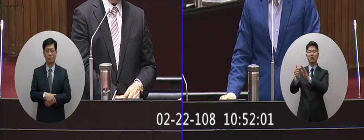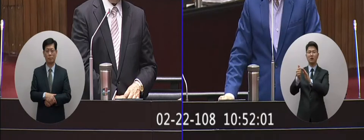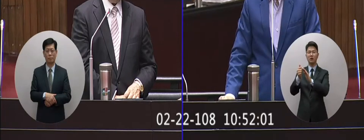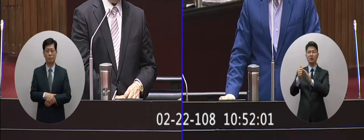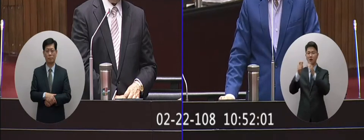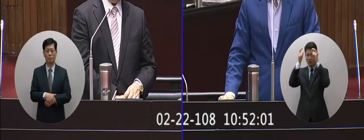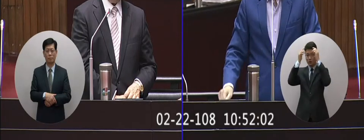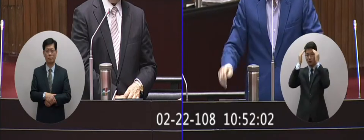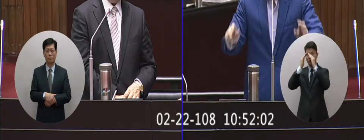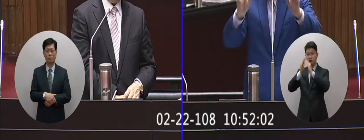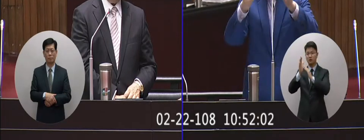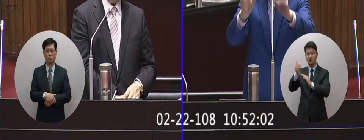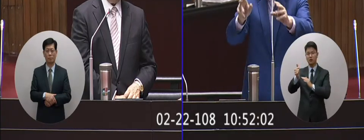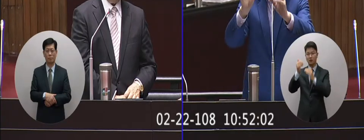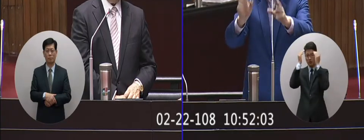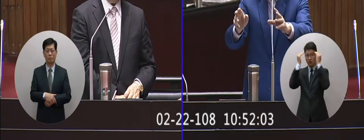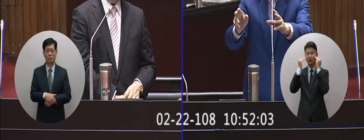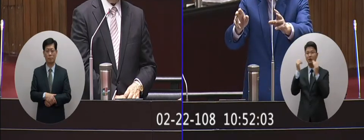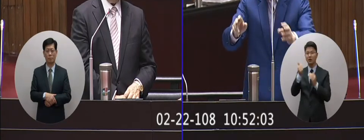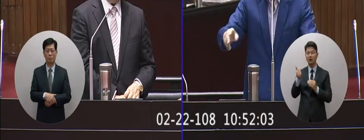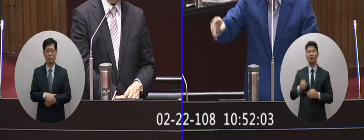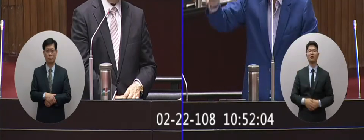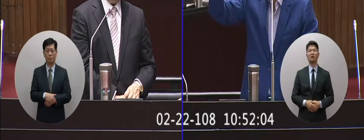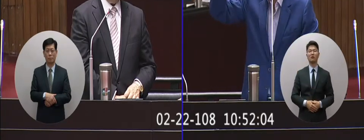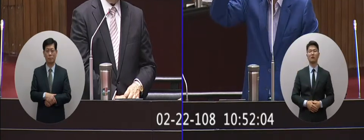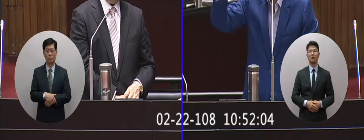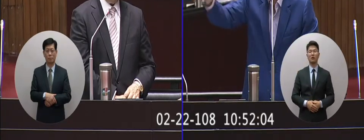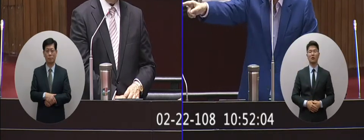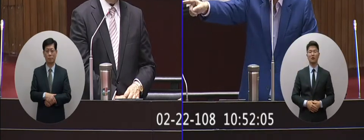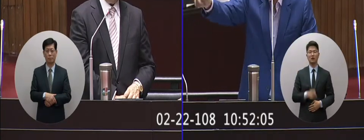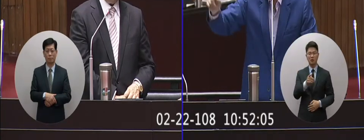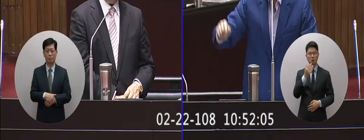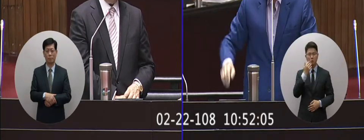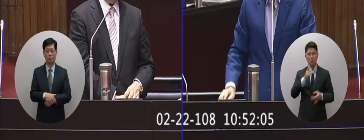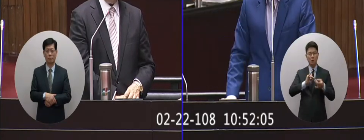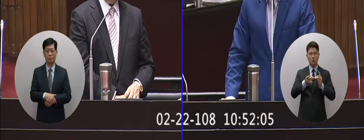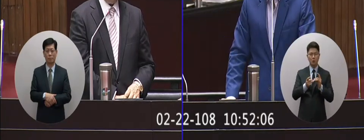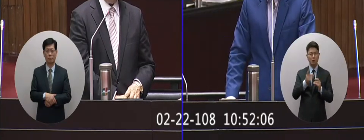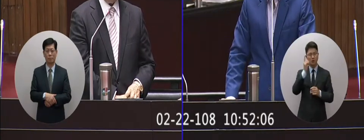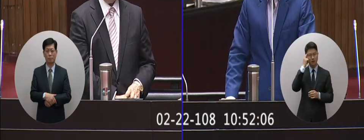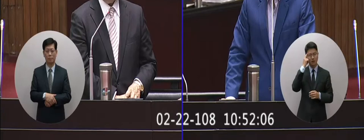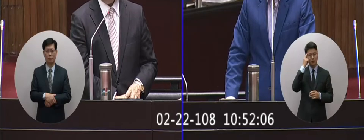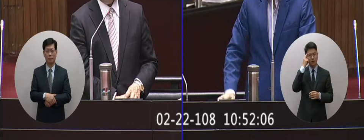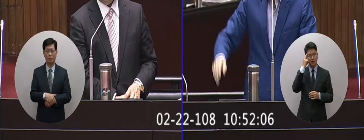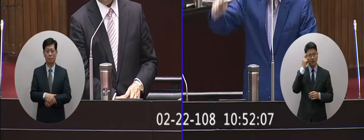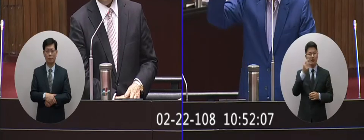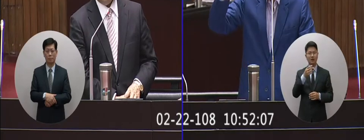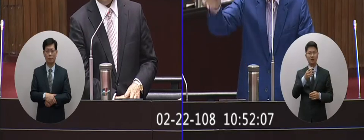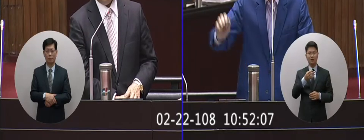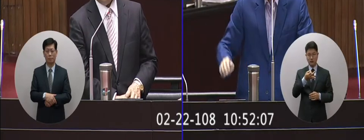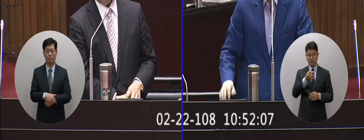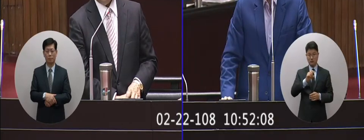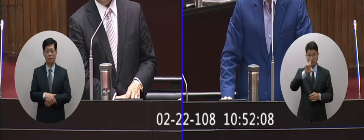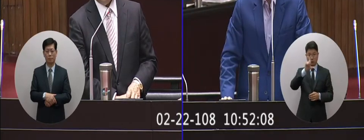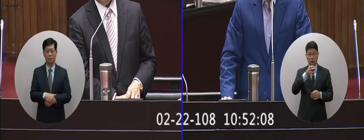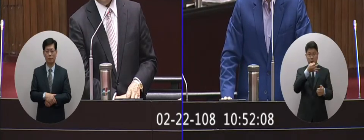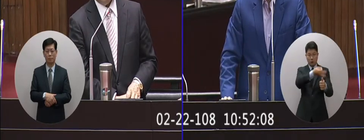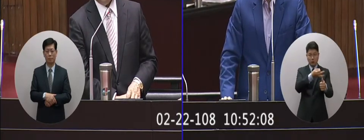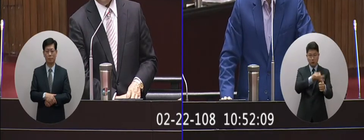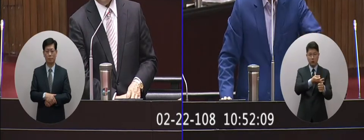样的道理的。不要因人设事，为了给某人这个高薪，给他一个高